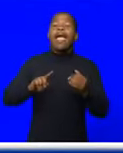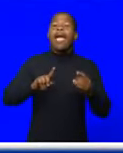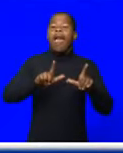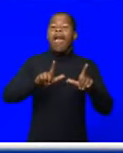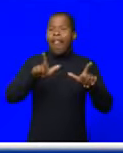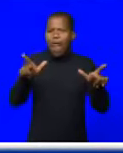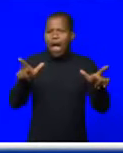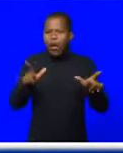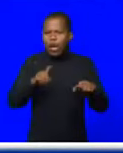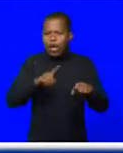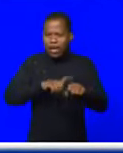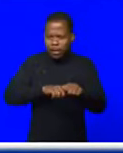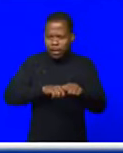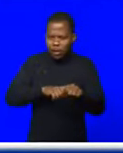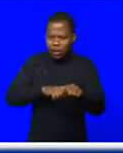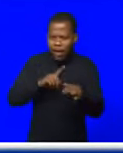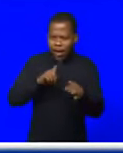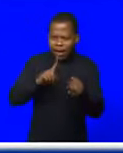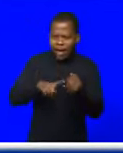yesiSwati.